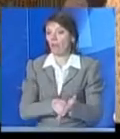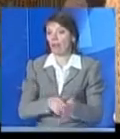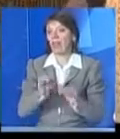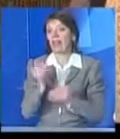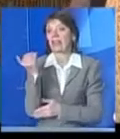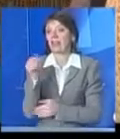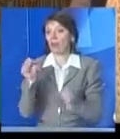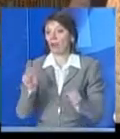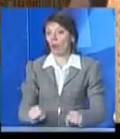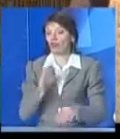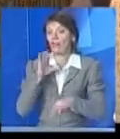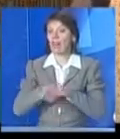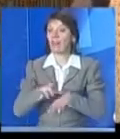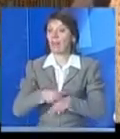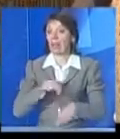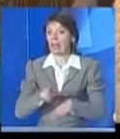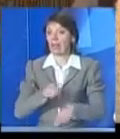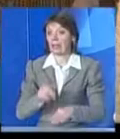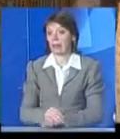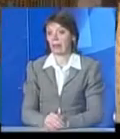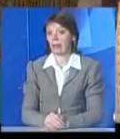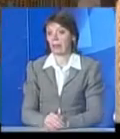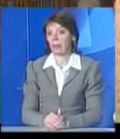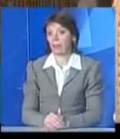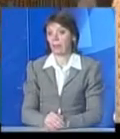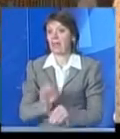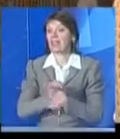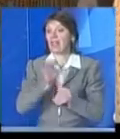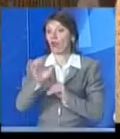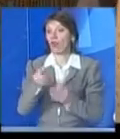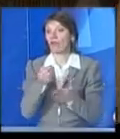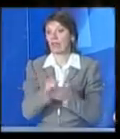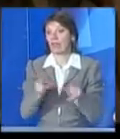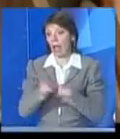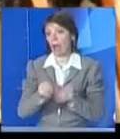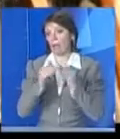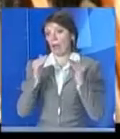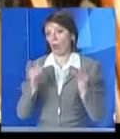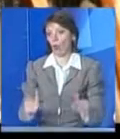може виявити міліція, і тому актом про знайдену дитину скеровується така дитина також в притулок.